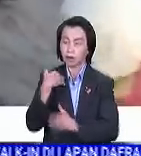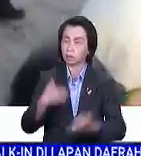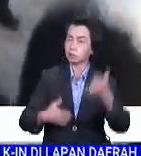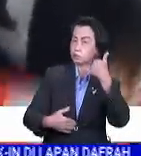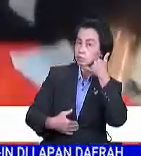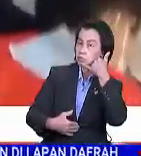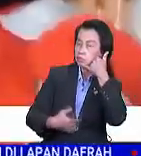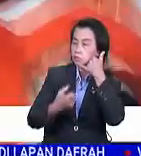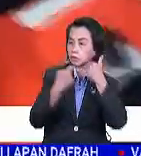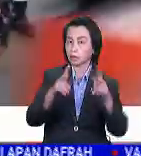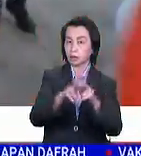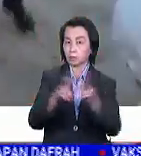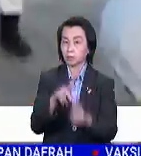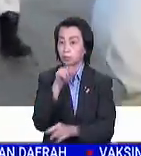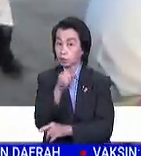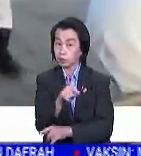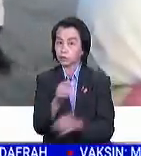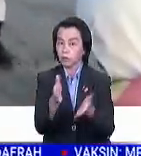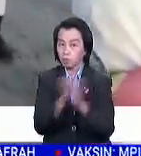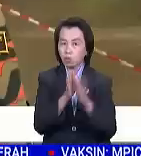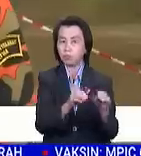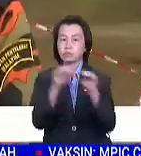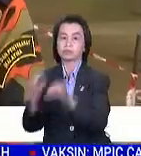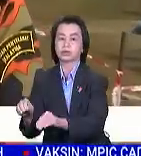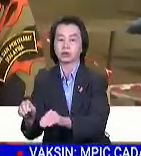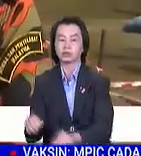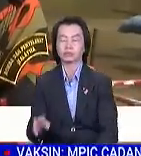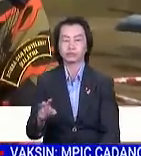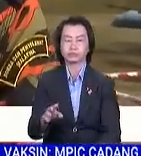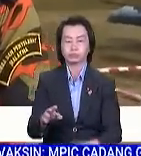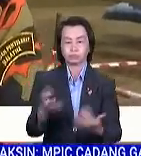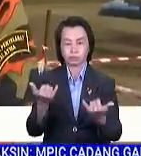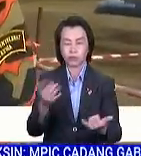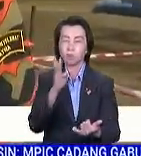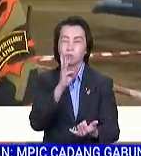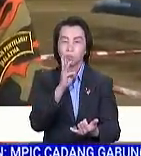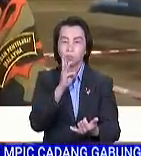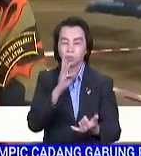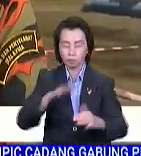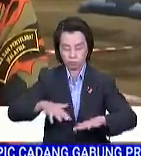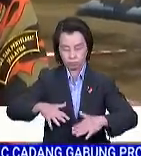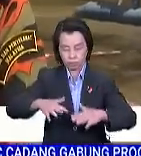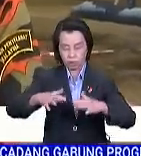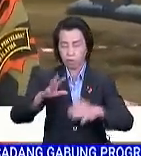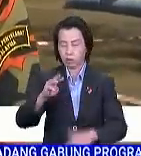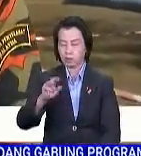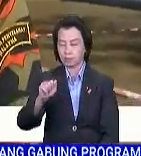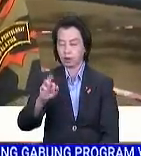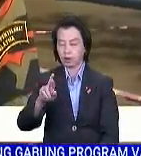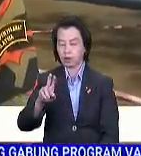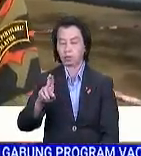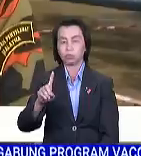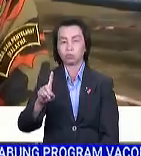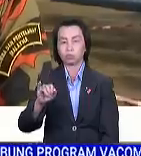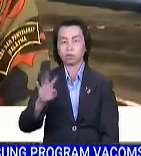panggilan lagi daripada Kampung tersebut mohon dipindahkan tren air banjir ketika ini di marudi air semakin